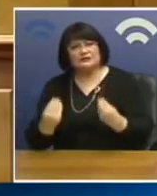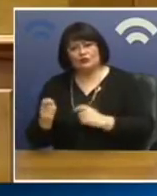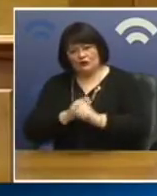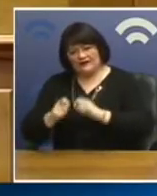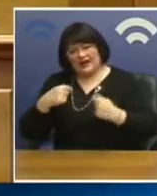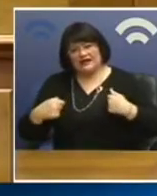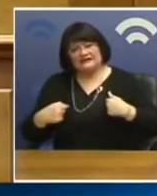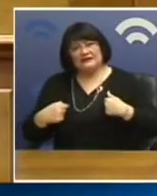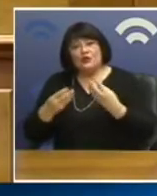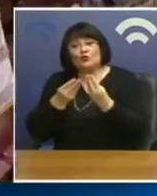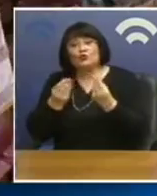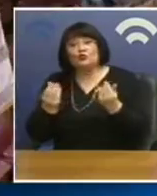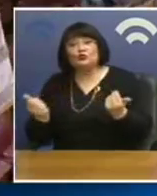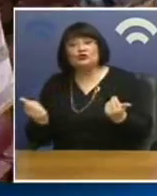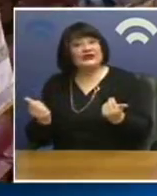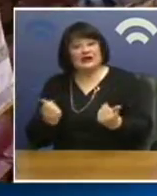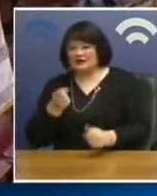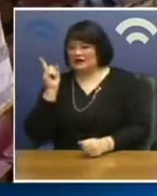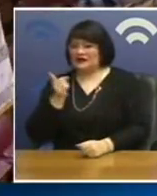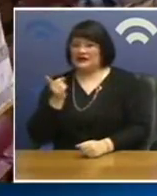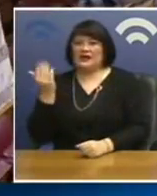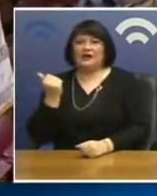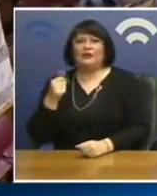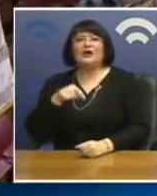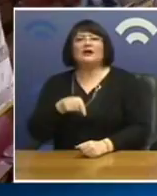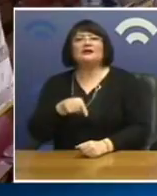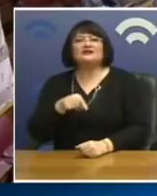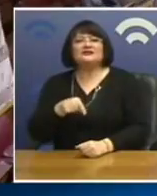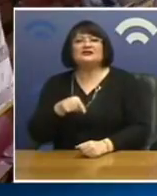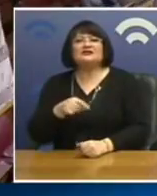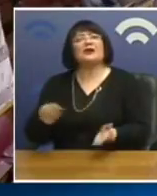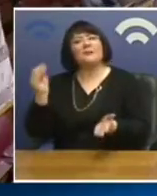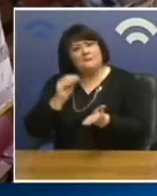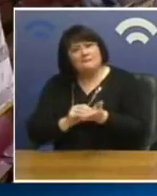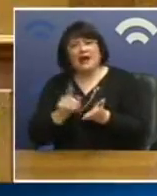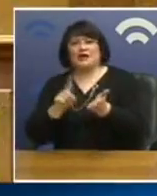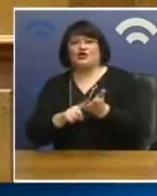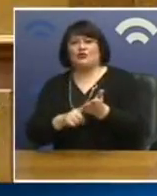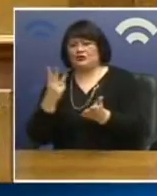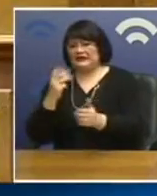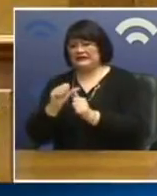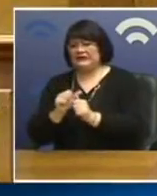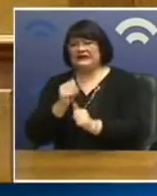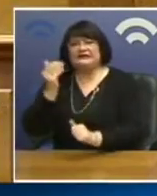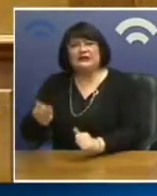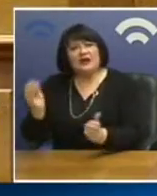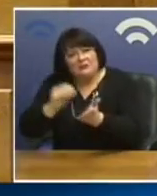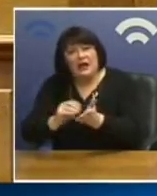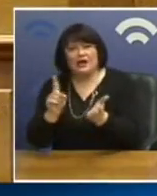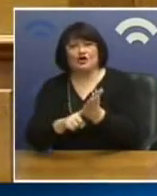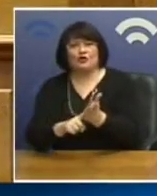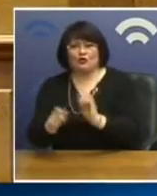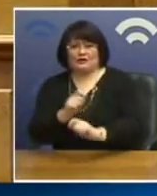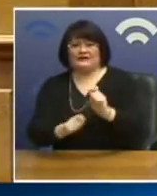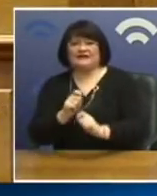κρίνετε στην ουσία της, να επανανομοθετήσετε τρεις μήνες μετά. Ποιο ήταν το